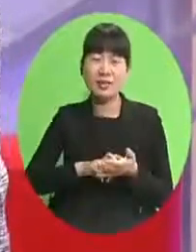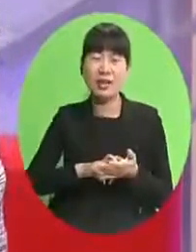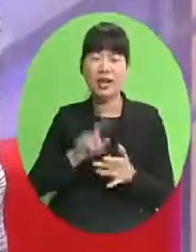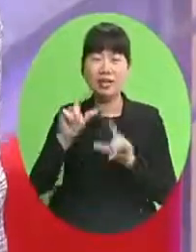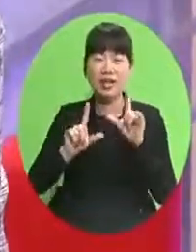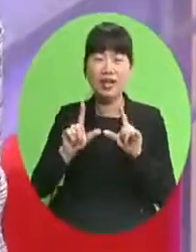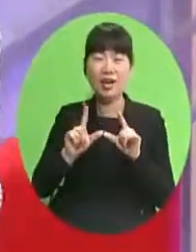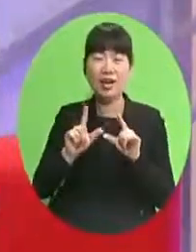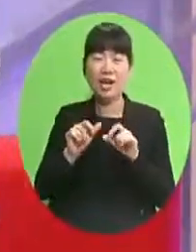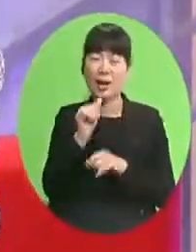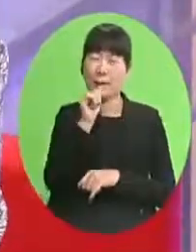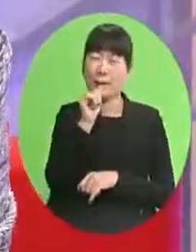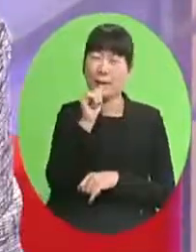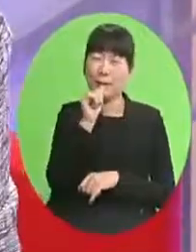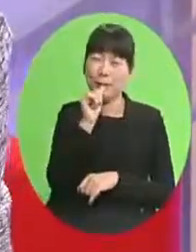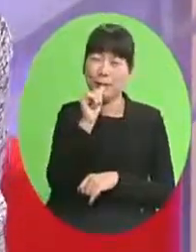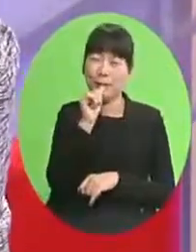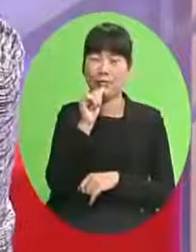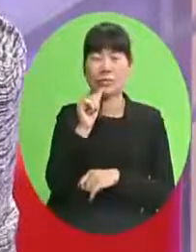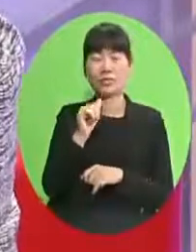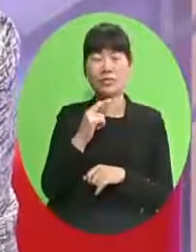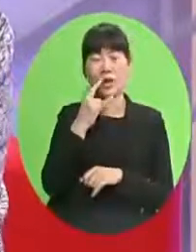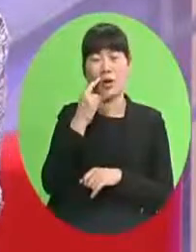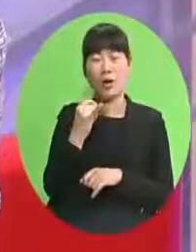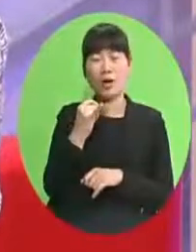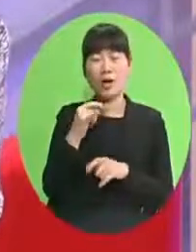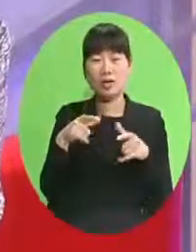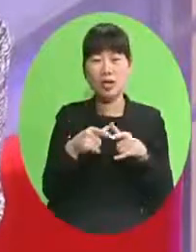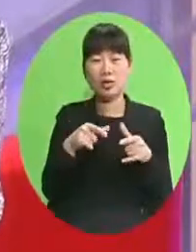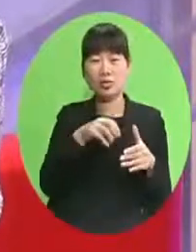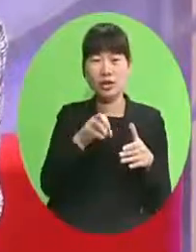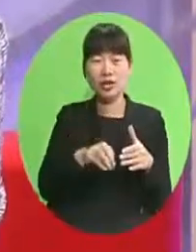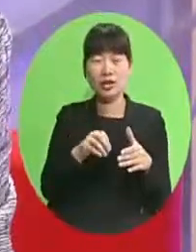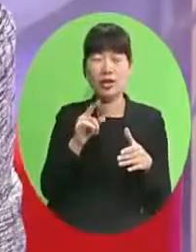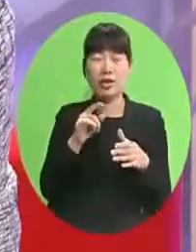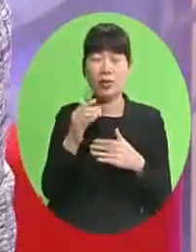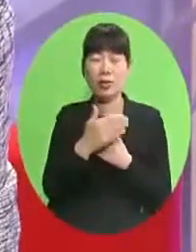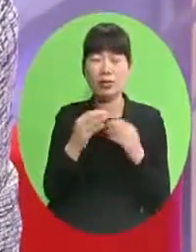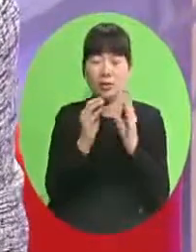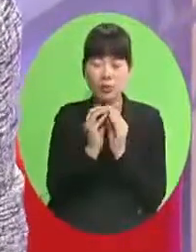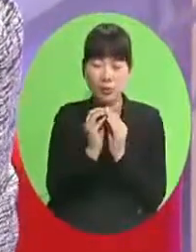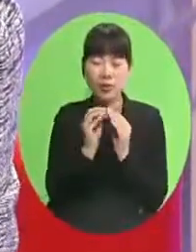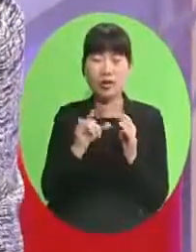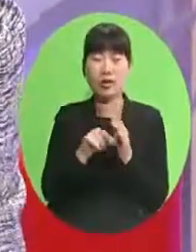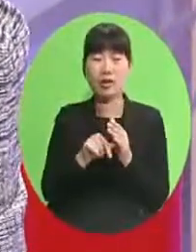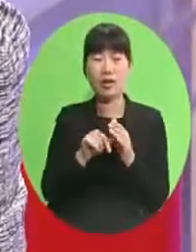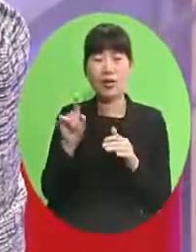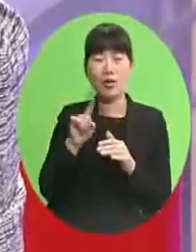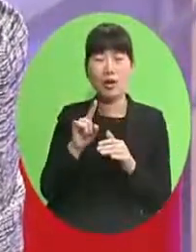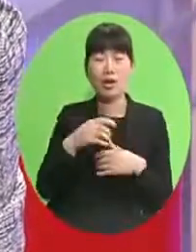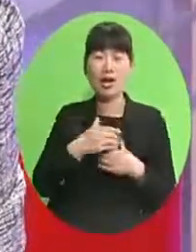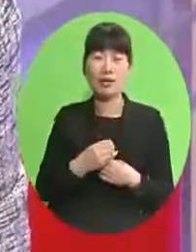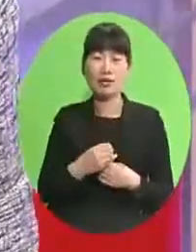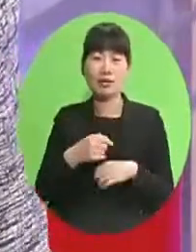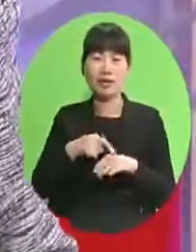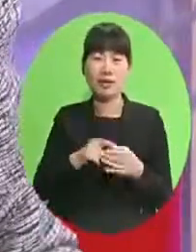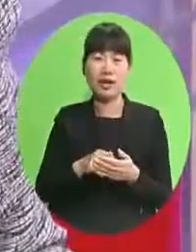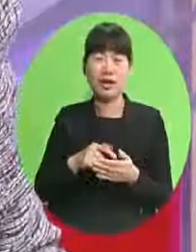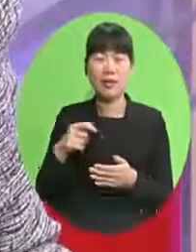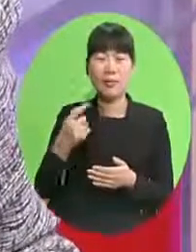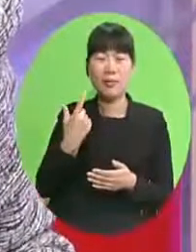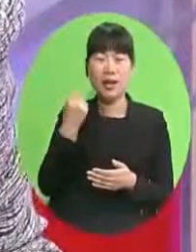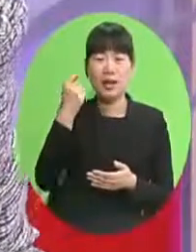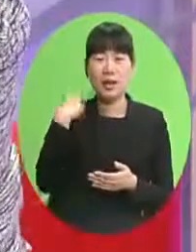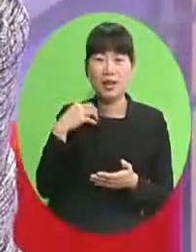자세가 엄지손가락 빨면서 이러고 있는 거예요. 엄마 자궁 안에. 그러니까 몸이 이렇게 조여졌을 때 어떻게 보면 조금 더 안정감을 빨리 찾아요. 그래서